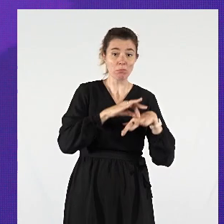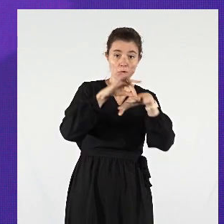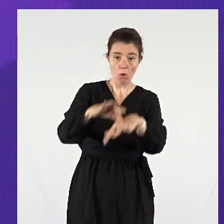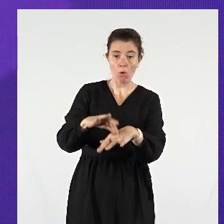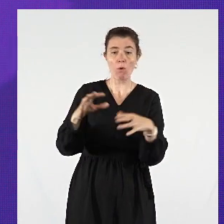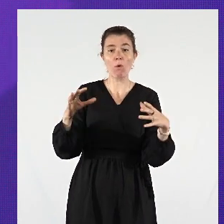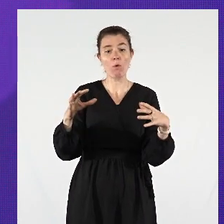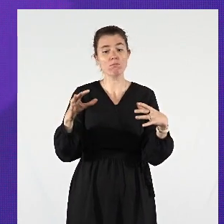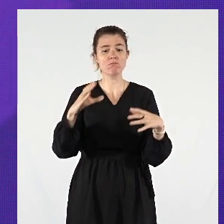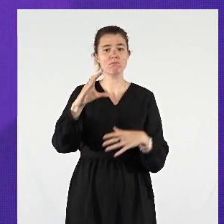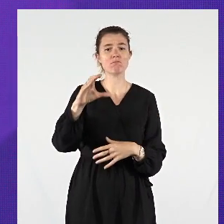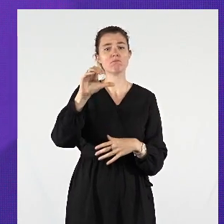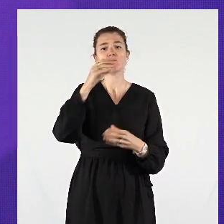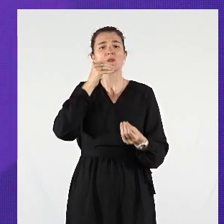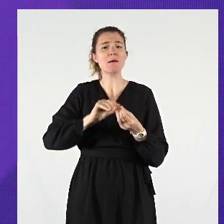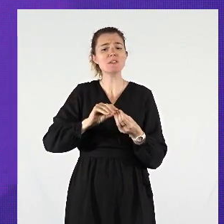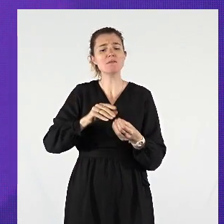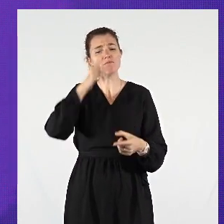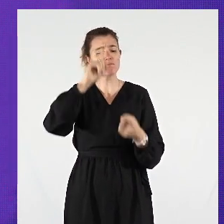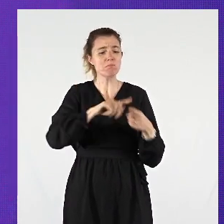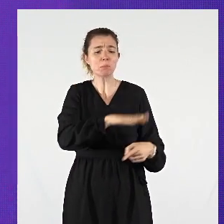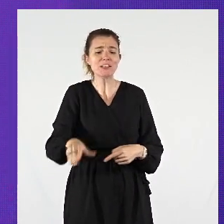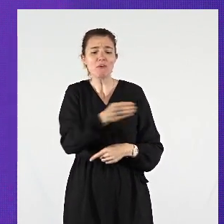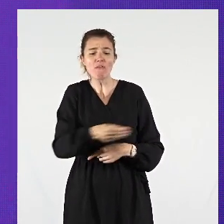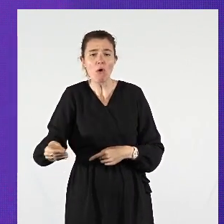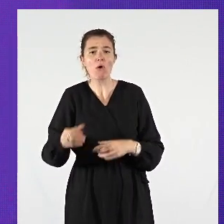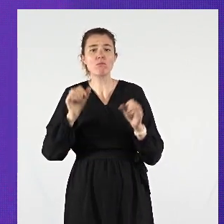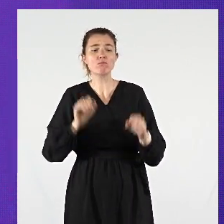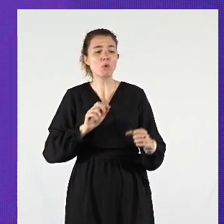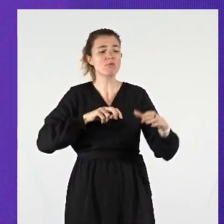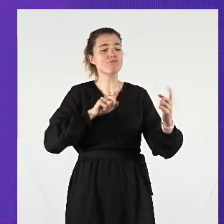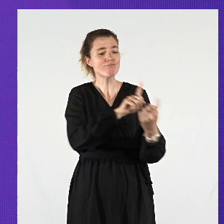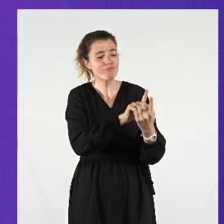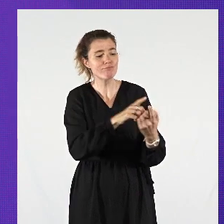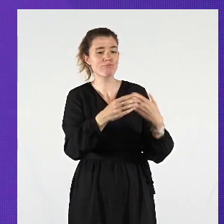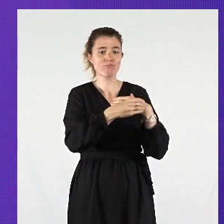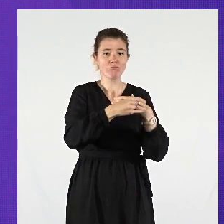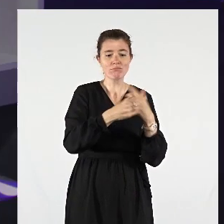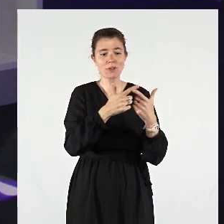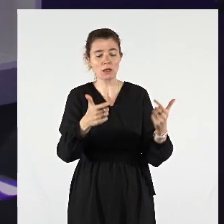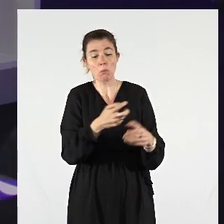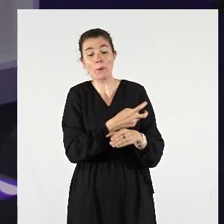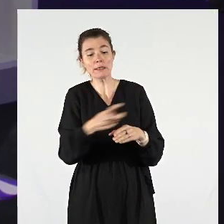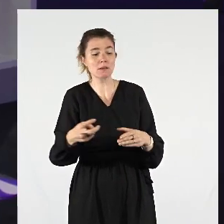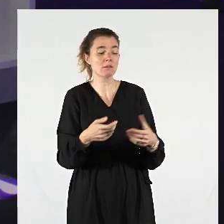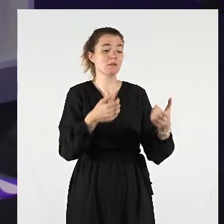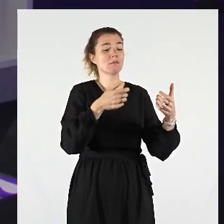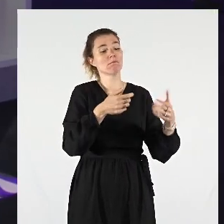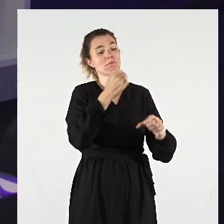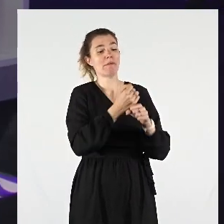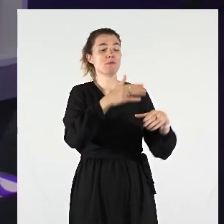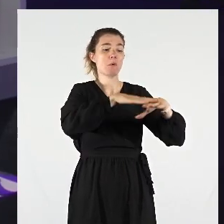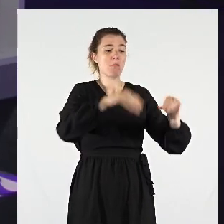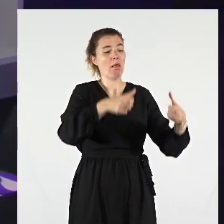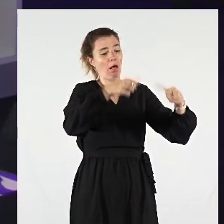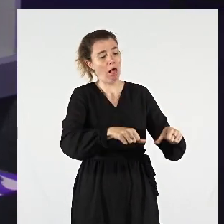des CAMS en petite enfance, qui sont d'activités de consultation de bureau, et qui comportent des risques peut-être de sédentarité, mais qui ne sont pas le niveau des risques